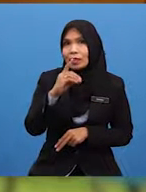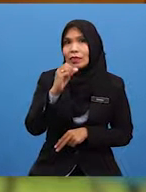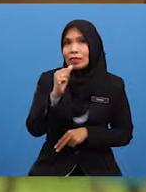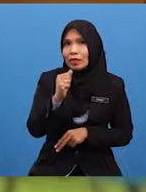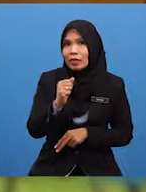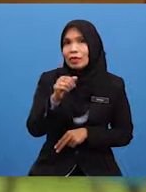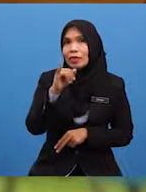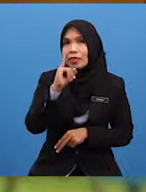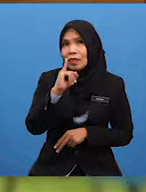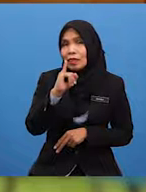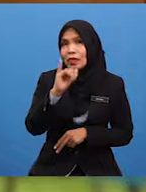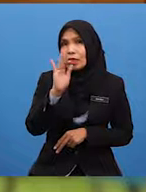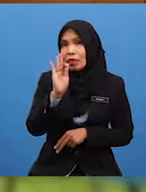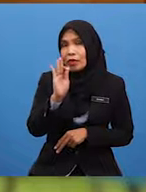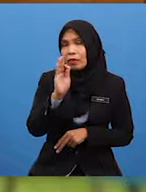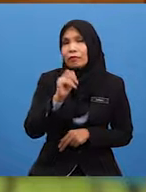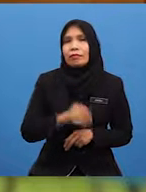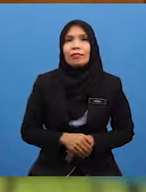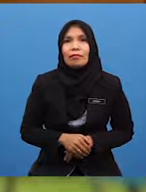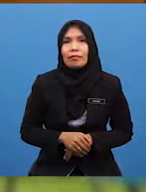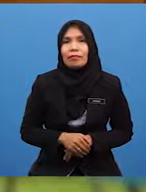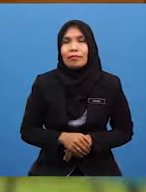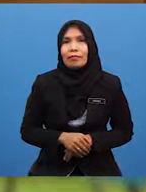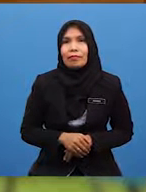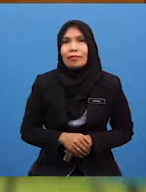E, I, F.